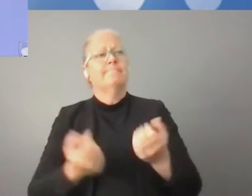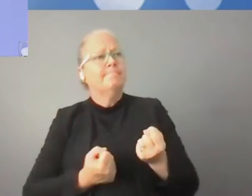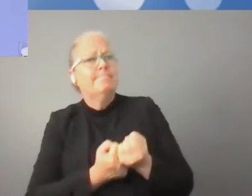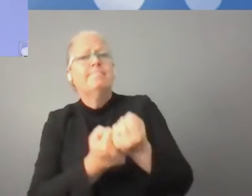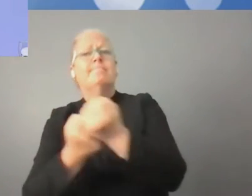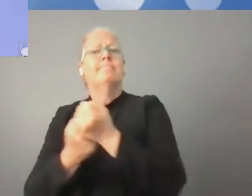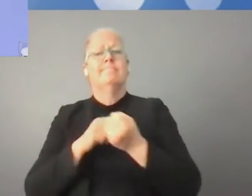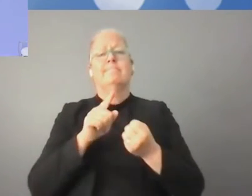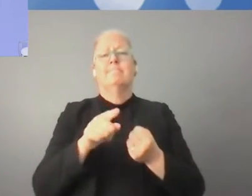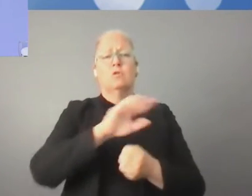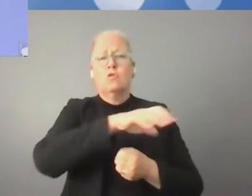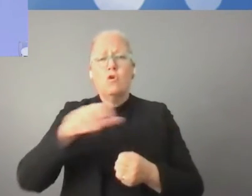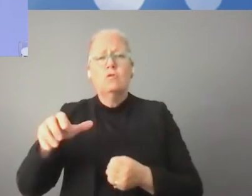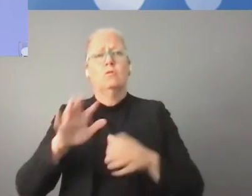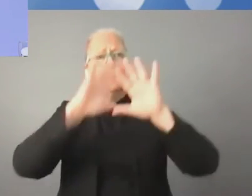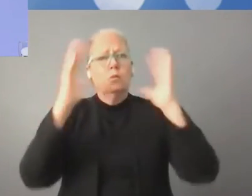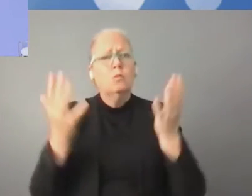ООН мы стараемся делать